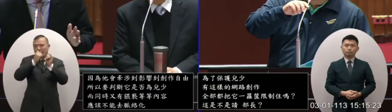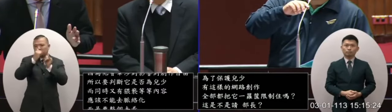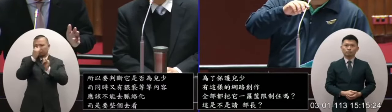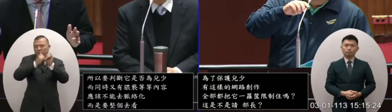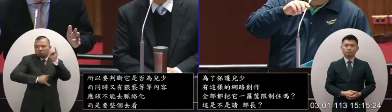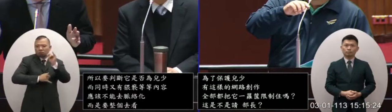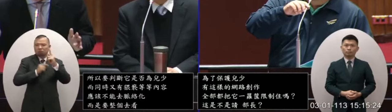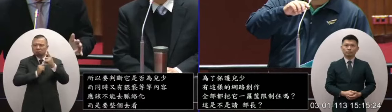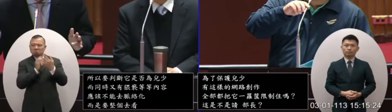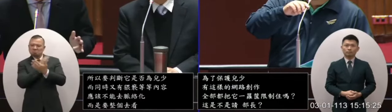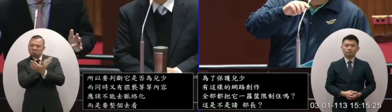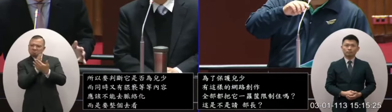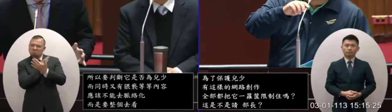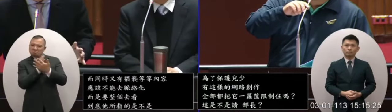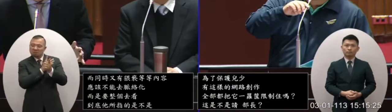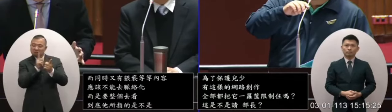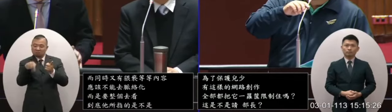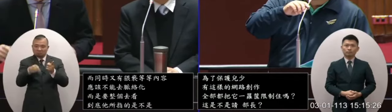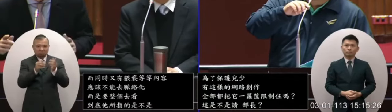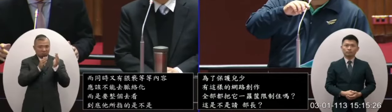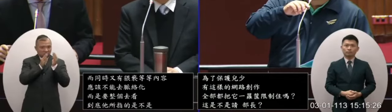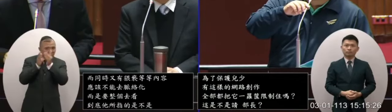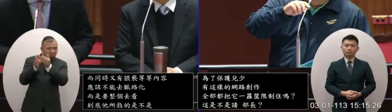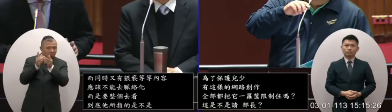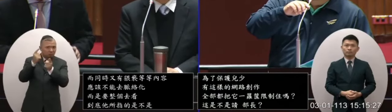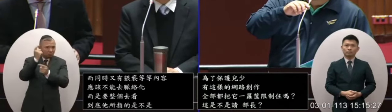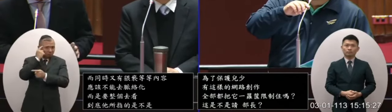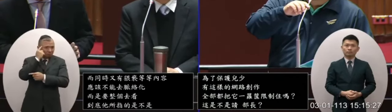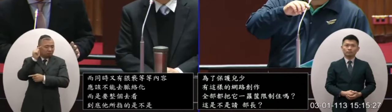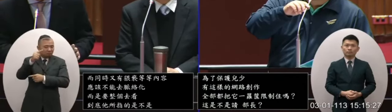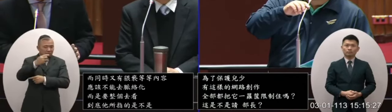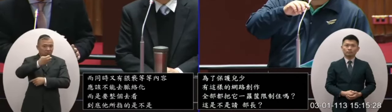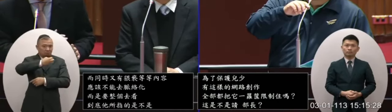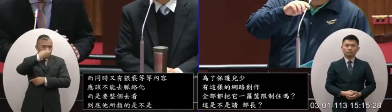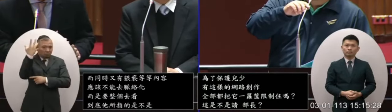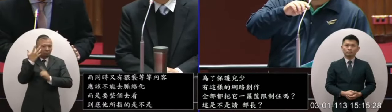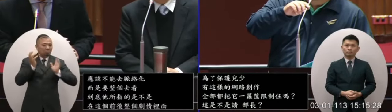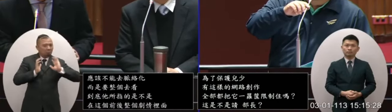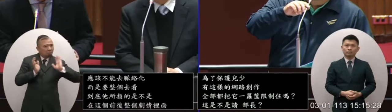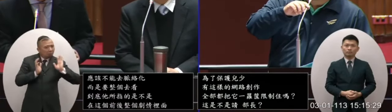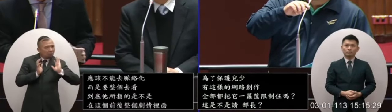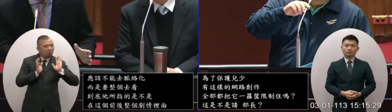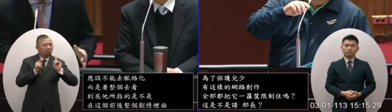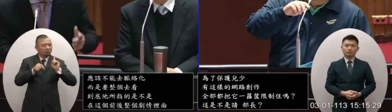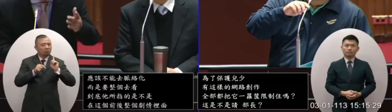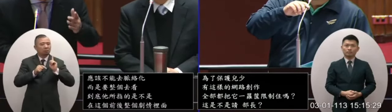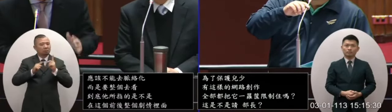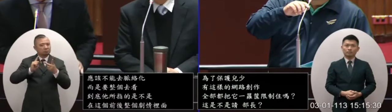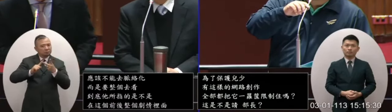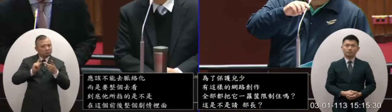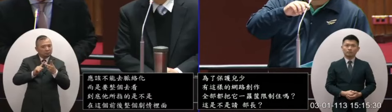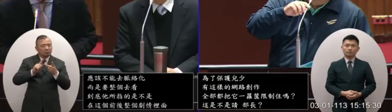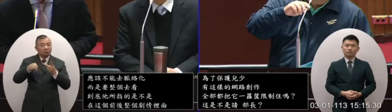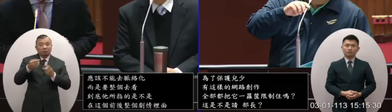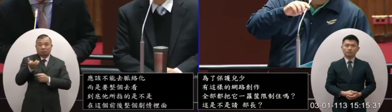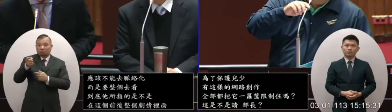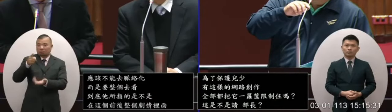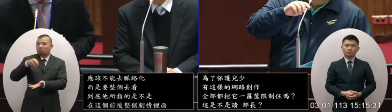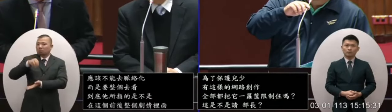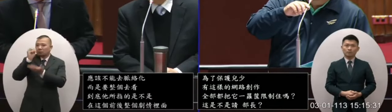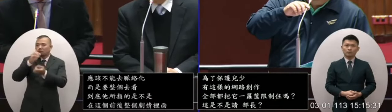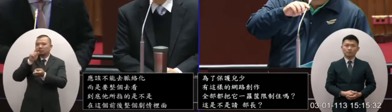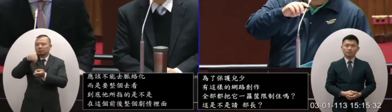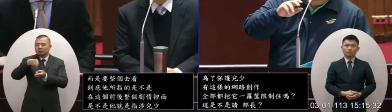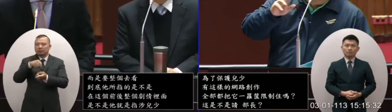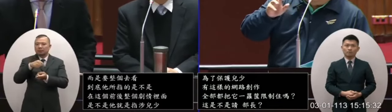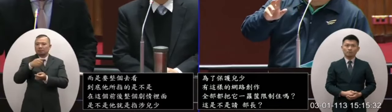是不是他就是指涉的是儿少？那第二个，到底他是不是啊、哦、这个所谓的刚刚我们所提到的这个猥亵